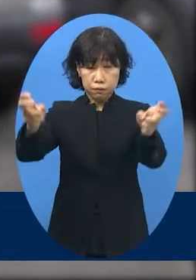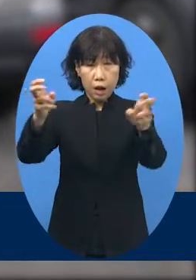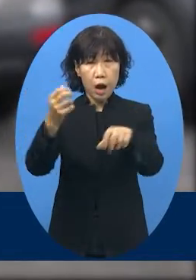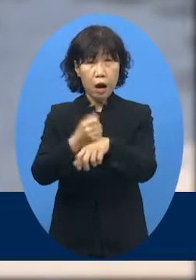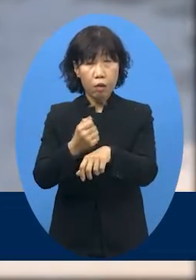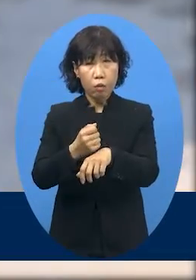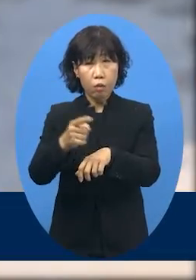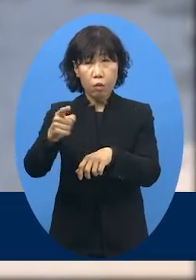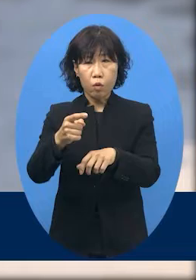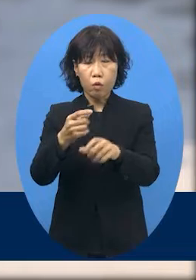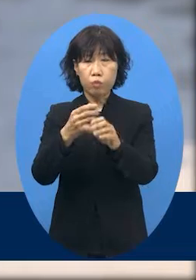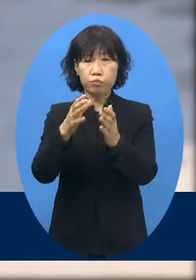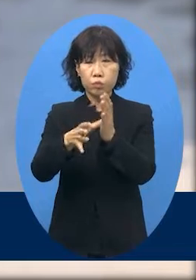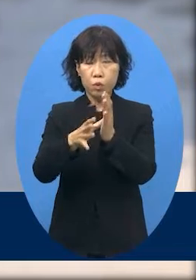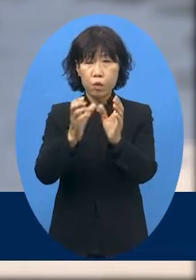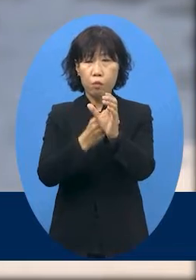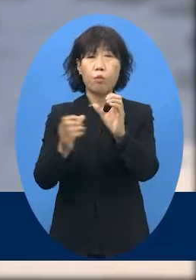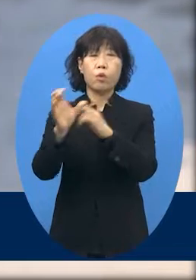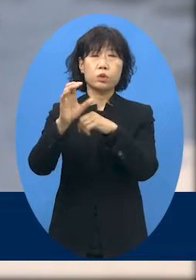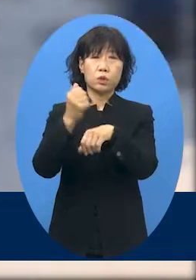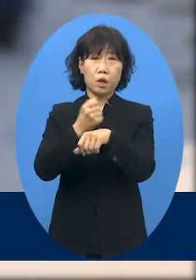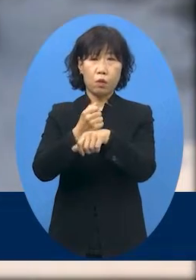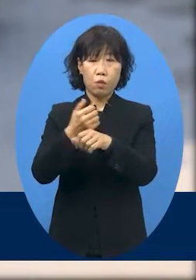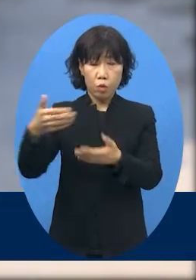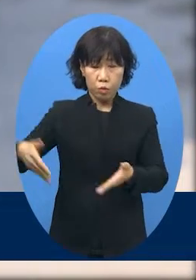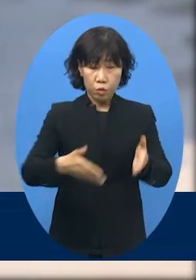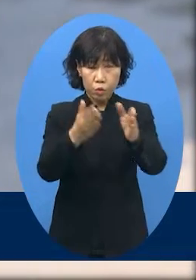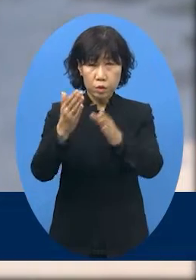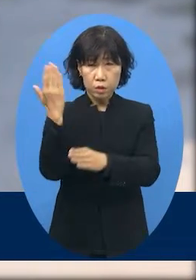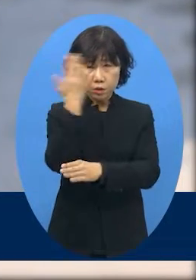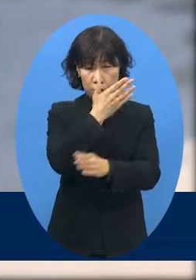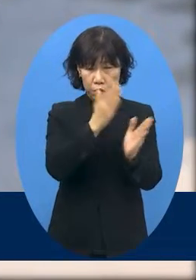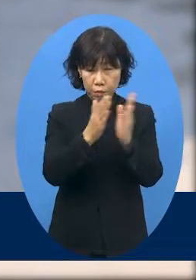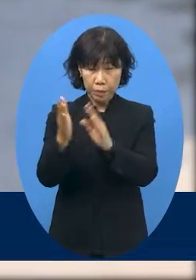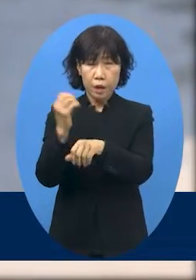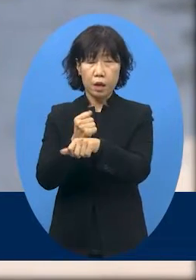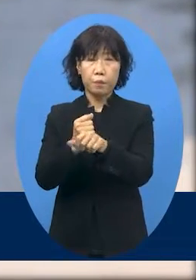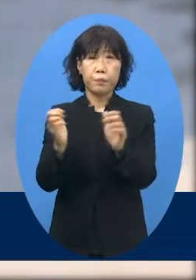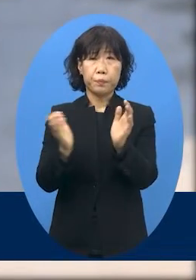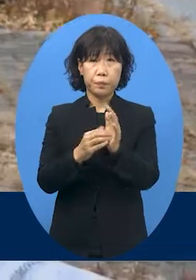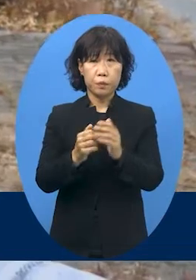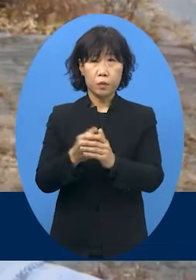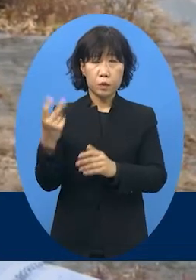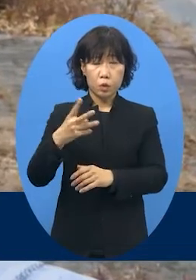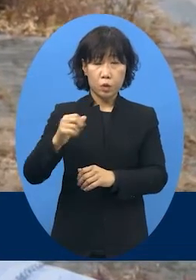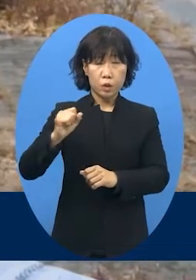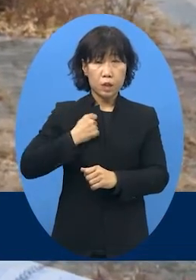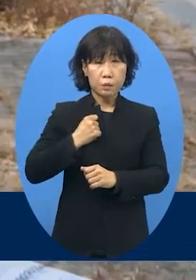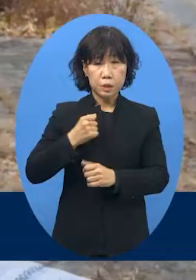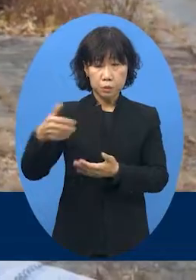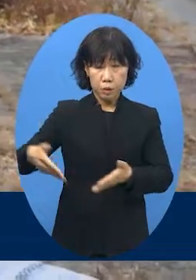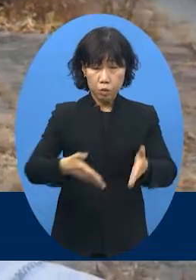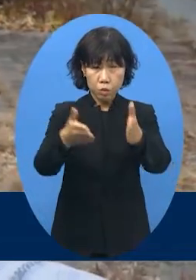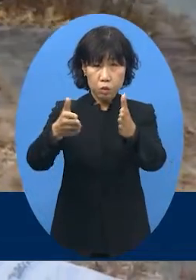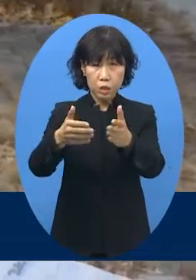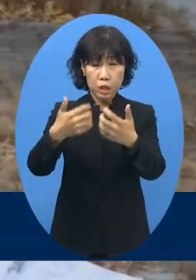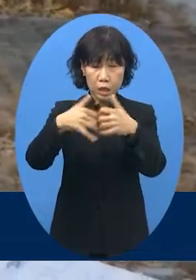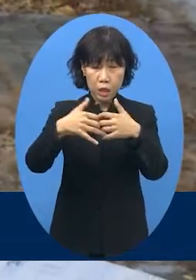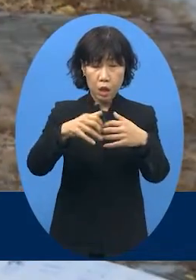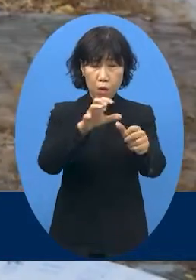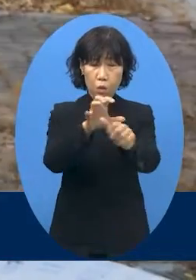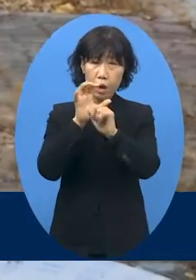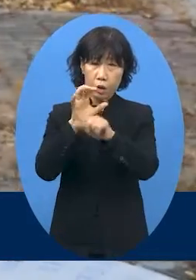2동 부족해진 제설제를 보충의 간선도로를 제사라는 모의훈련 실시되었습니다 또한 답십리로에서는